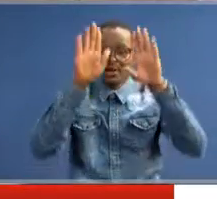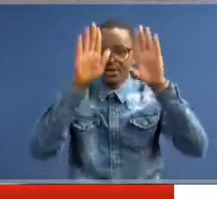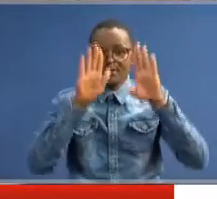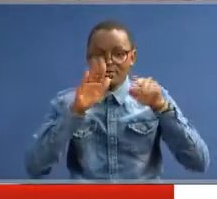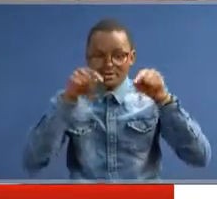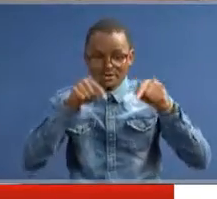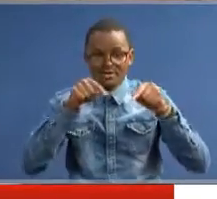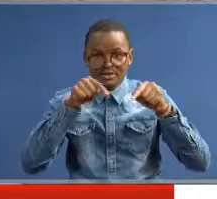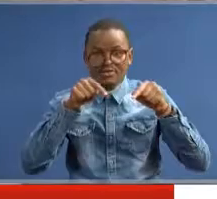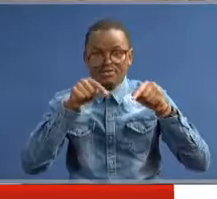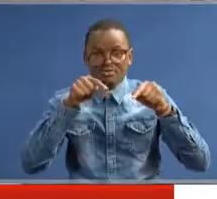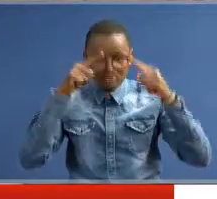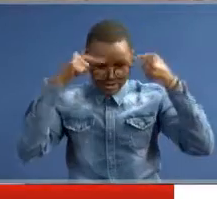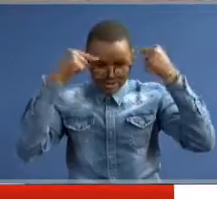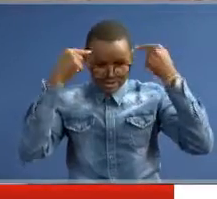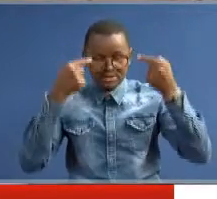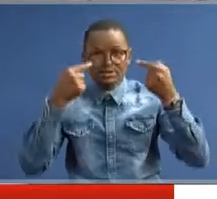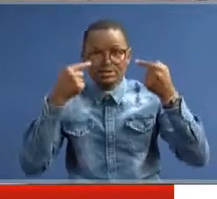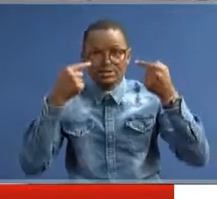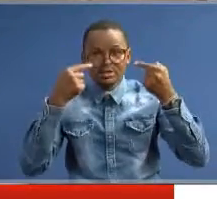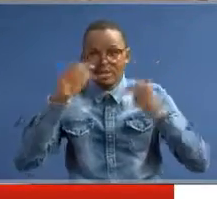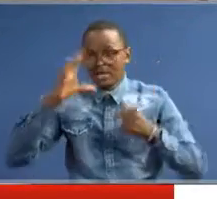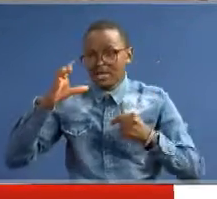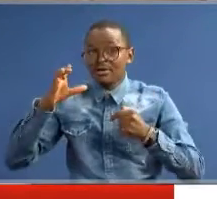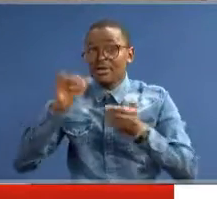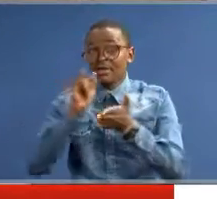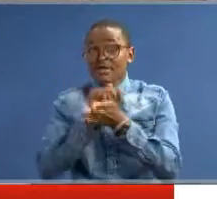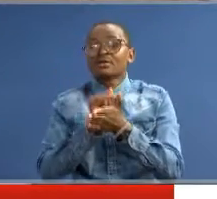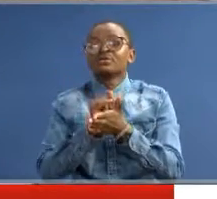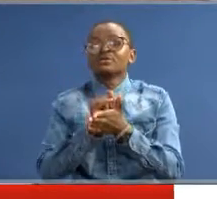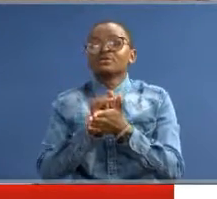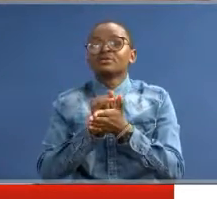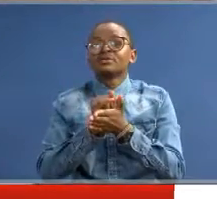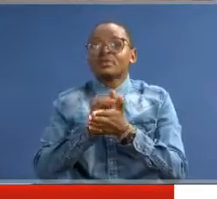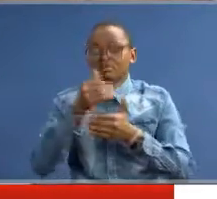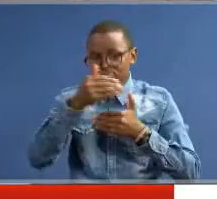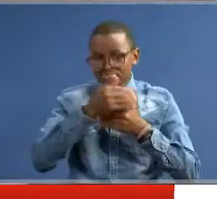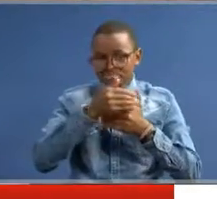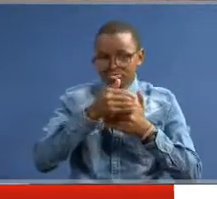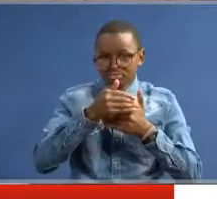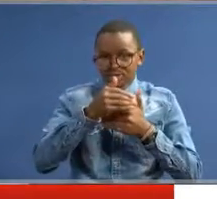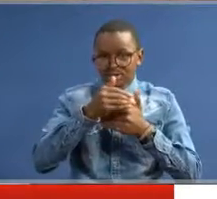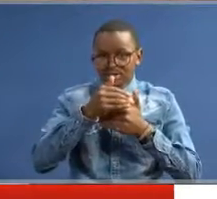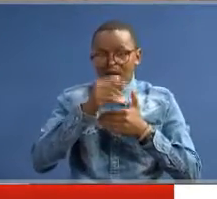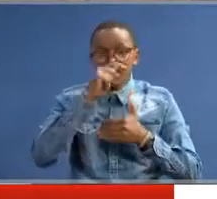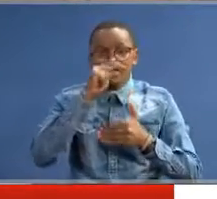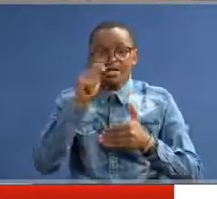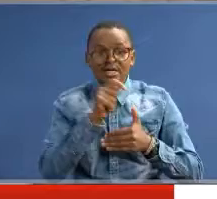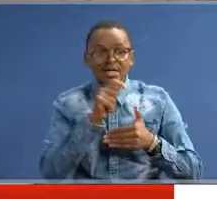kwa hii exercise kufaulu, hasa katika counties ambazo tunapakana na Tanzania